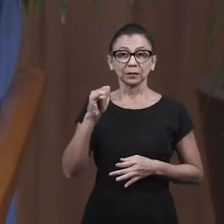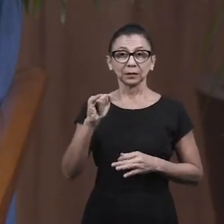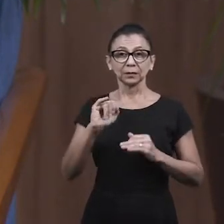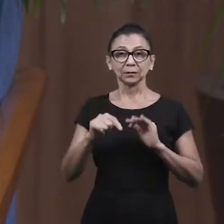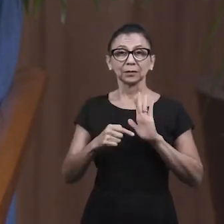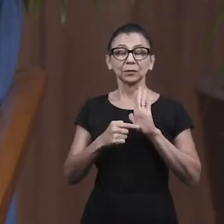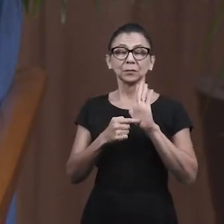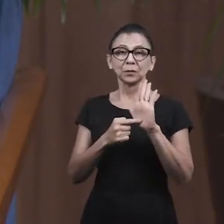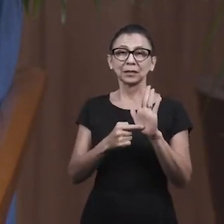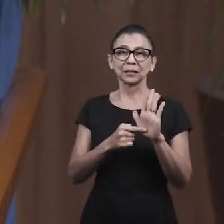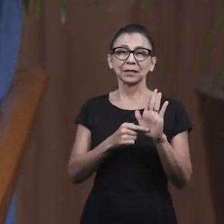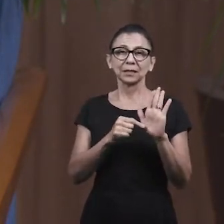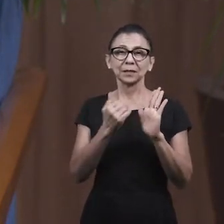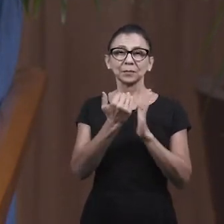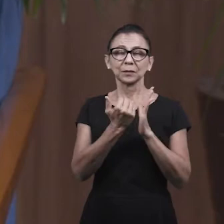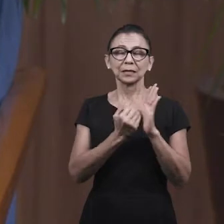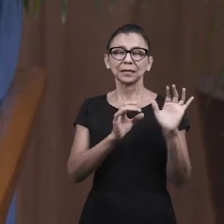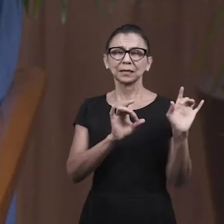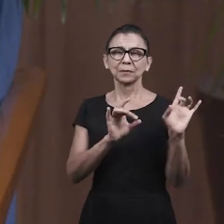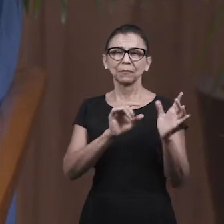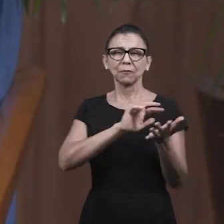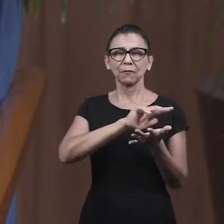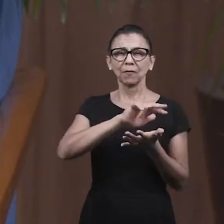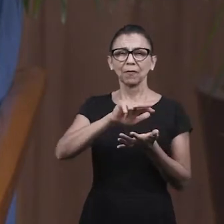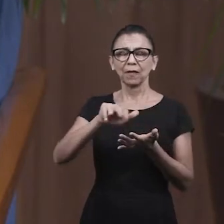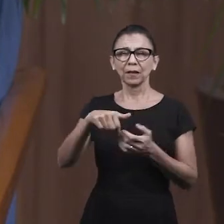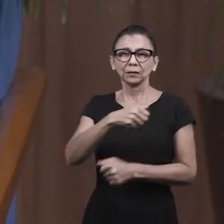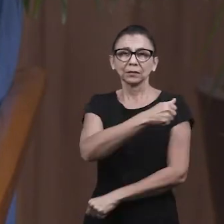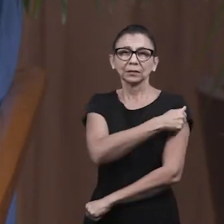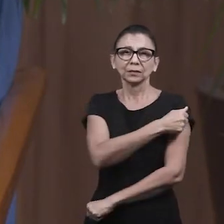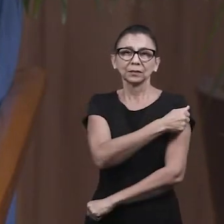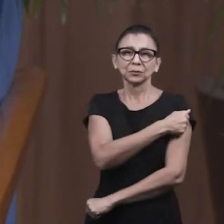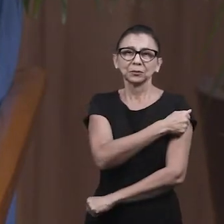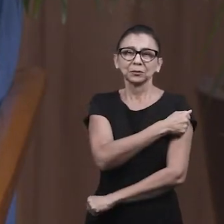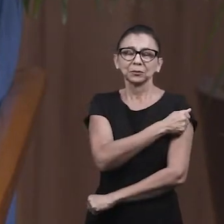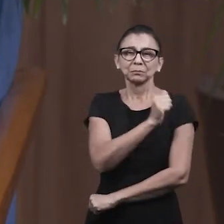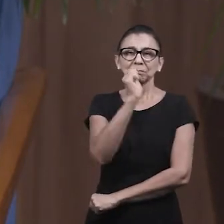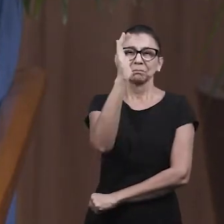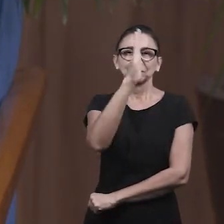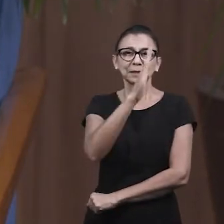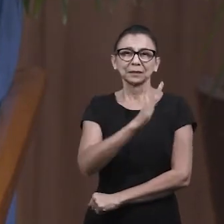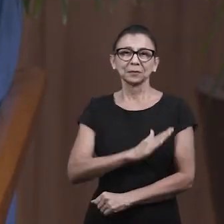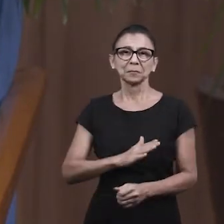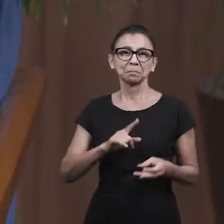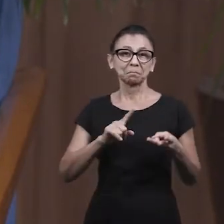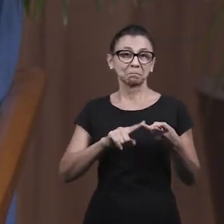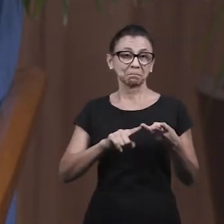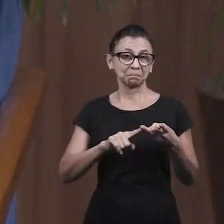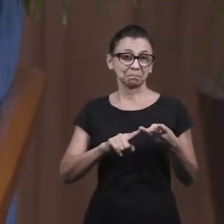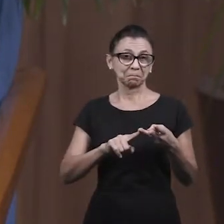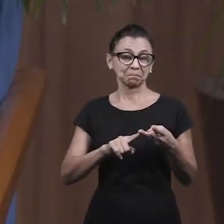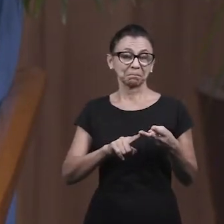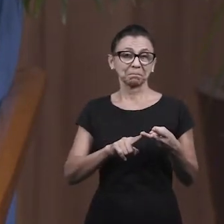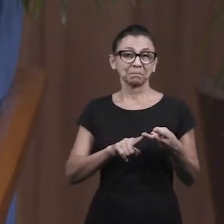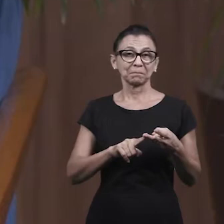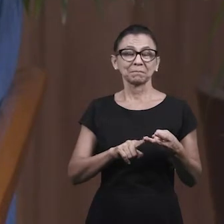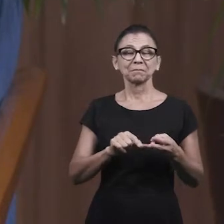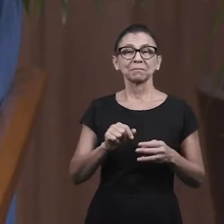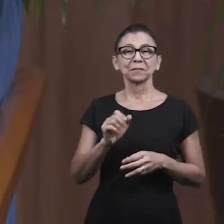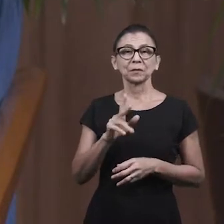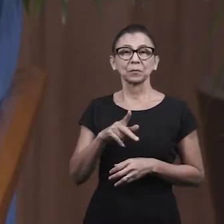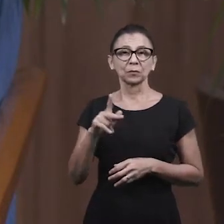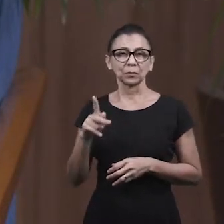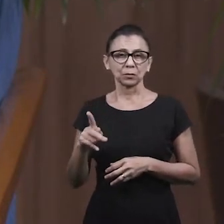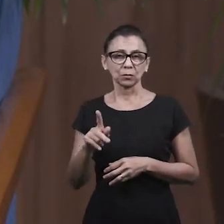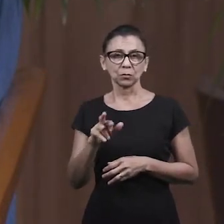présenter un spécial de fin d'année avec plusieurs participations des élèves dans tout le Brésil. Dans l'étude pour les enfants